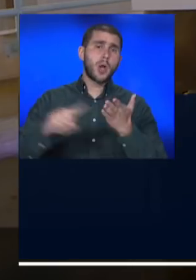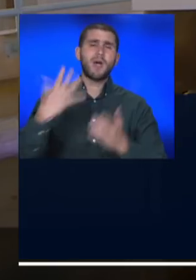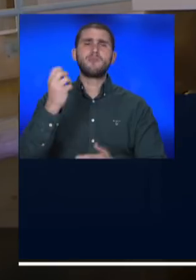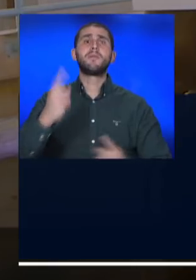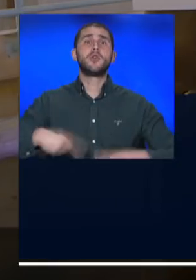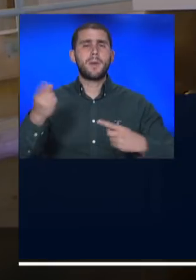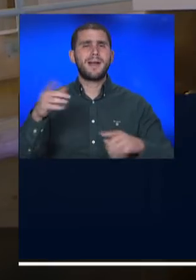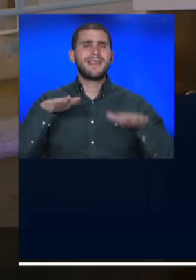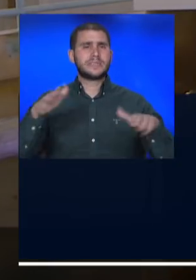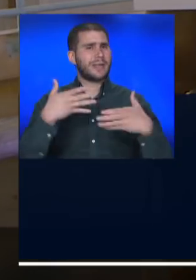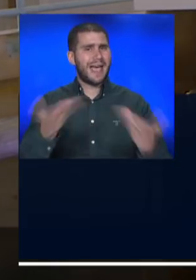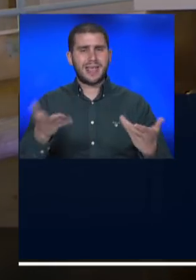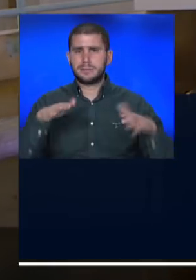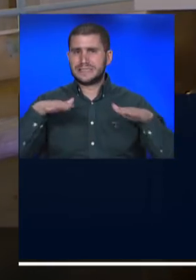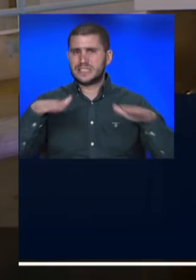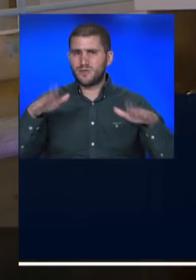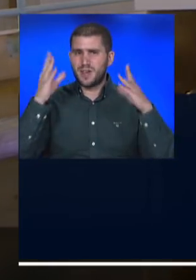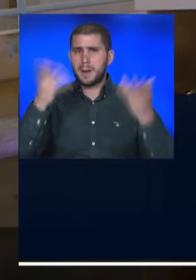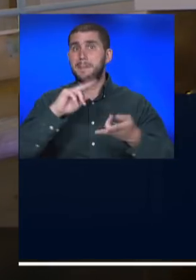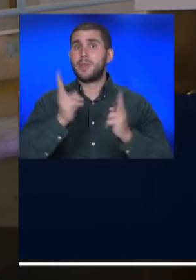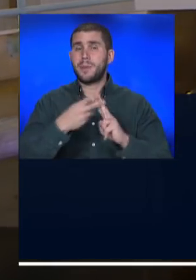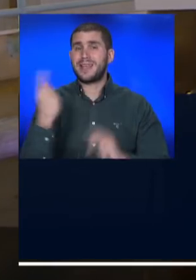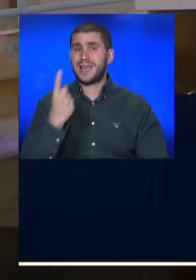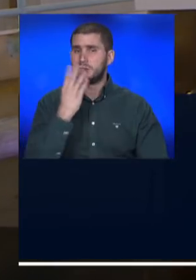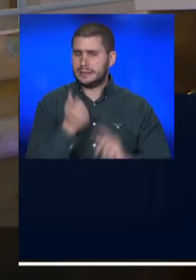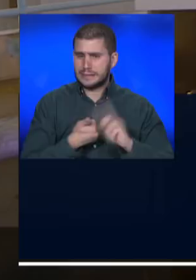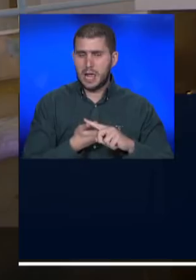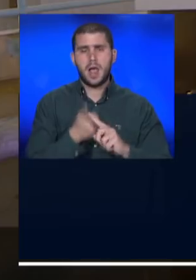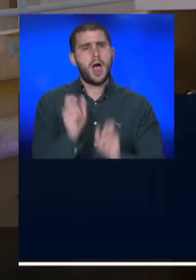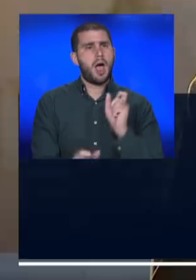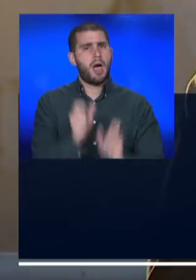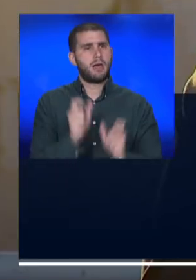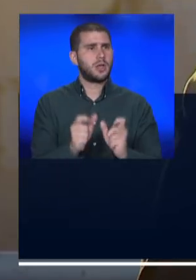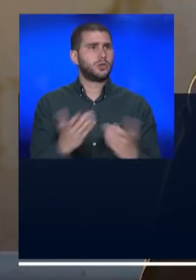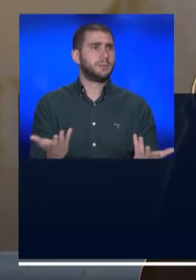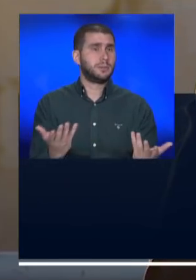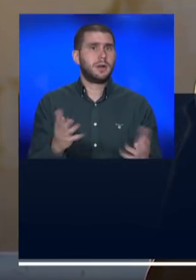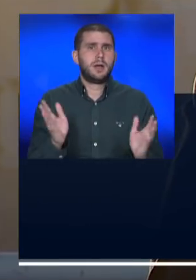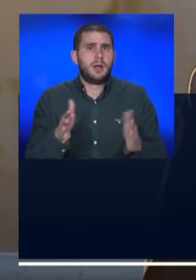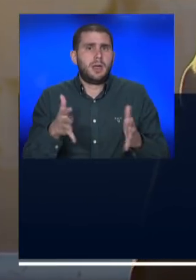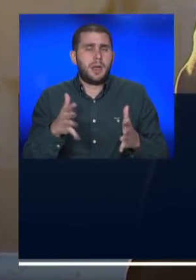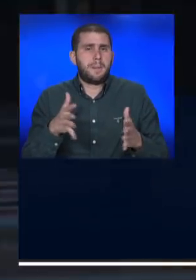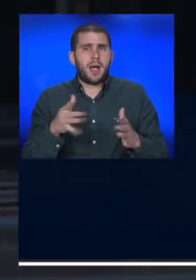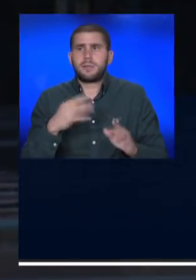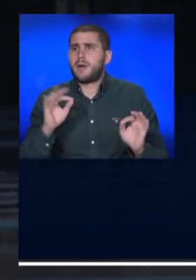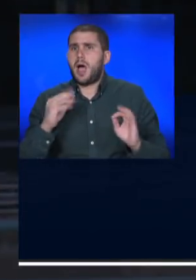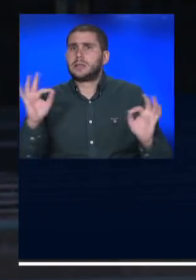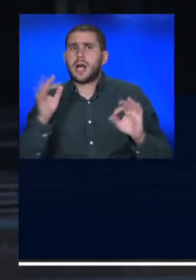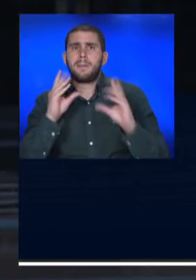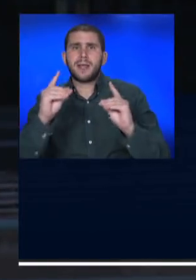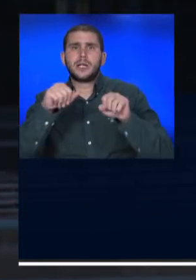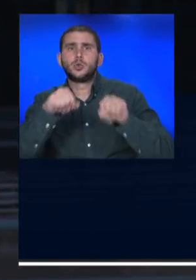בנמל התעופה הבינלאומי היחיד של מדינת ישראל, אנשים בפחד שיתפוס את המאזקה בדרך לסופר, ארגון